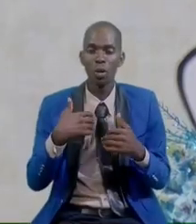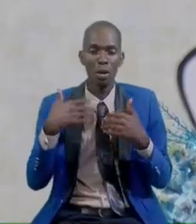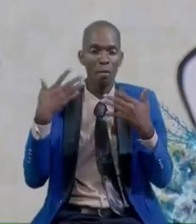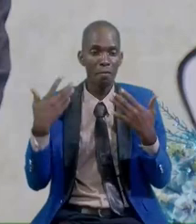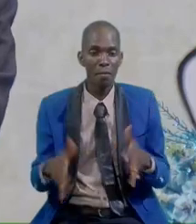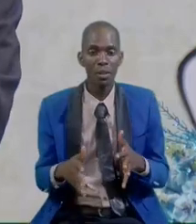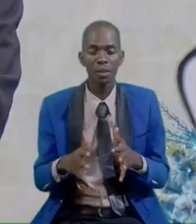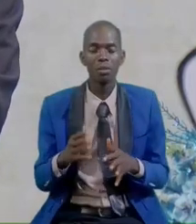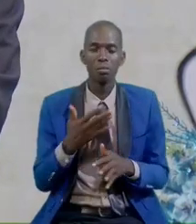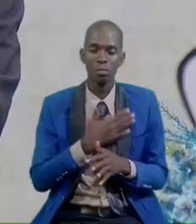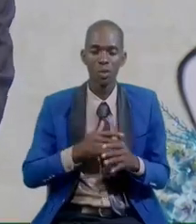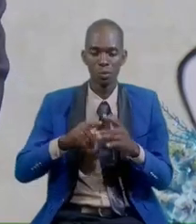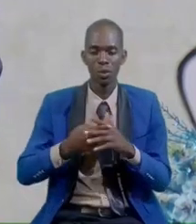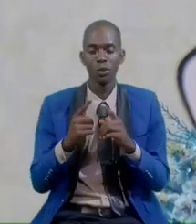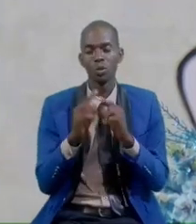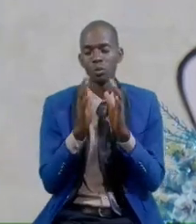Soyez en esprit de prière.